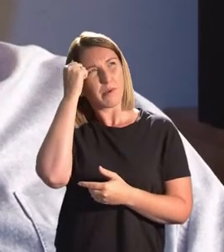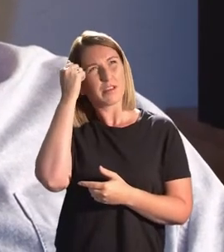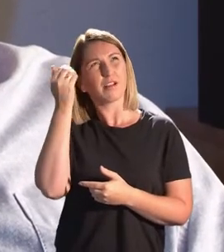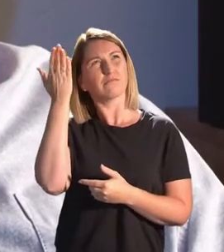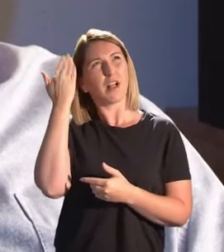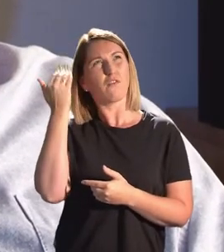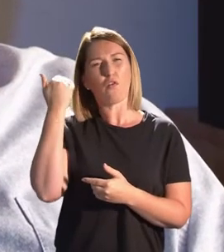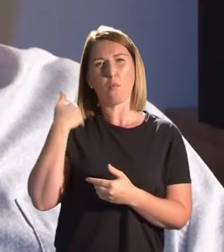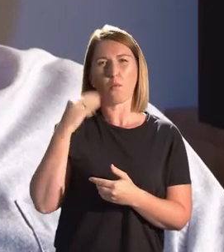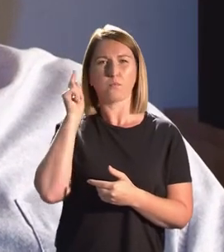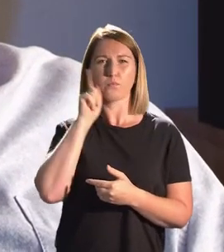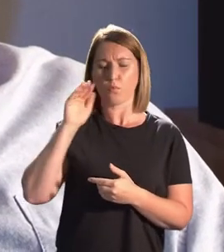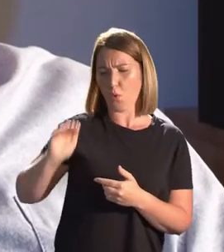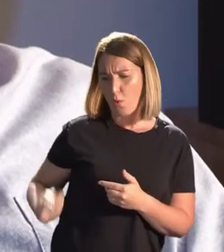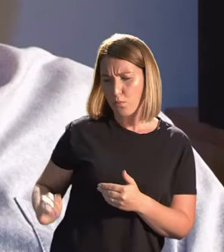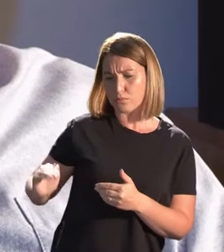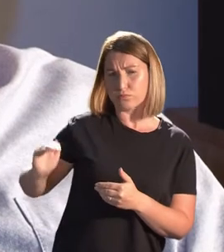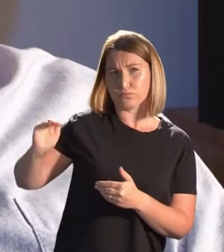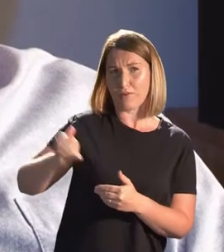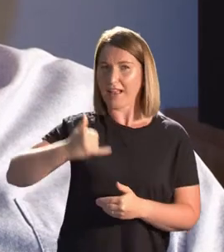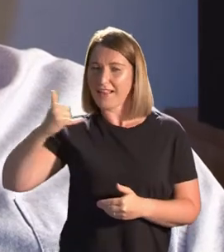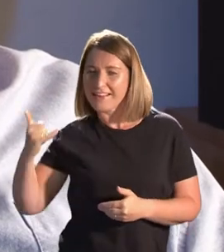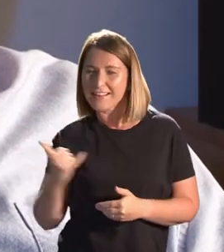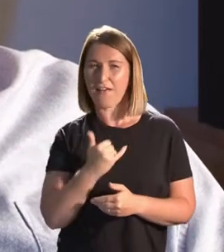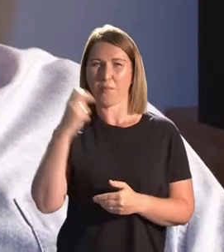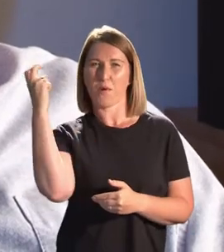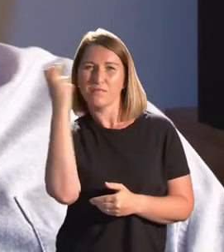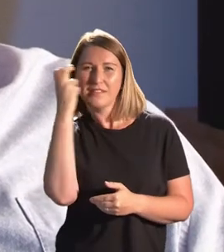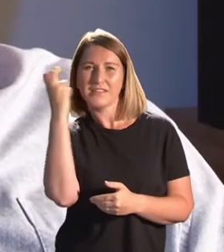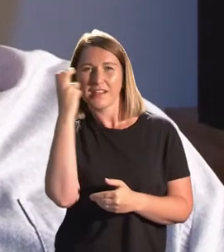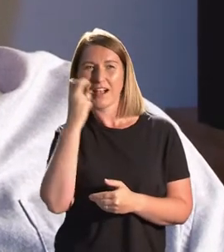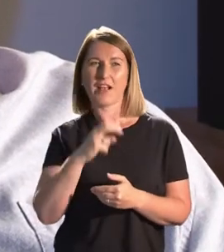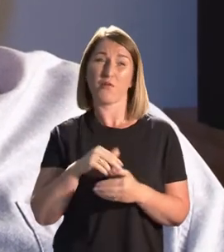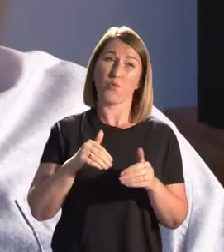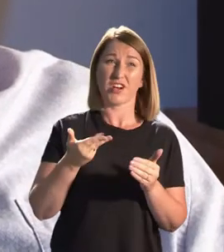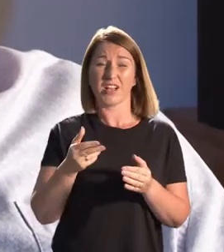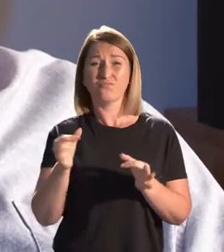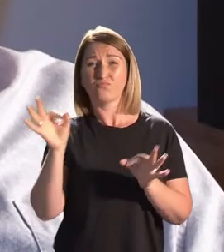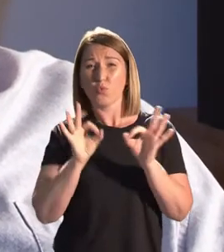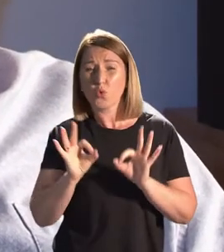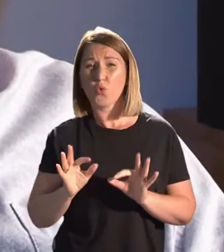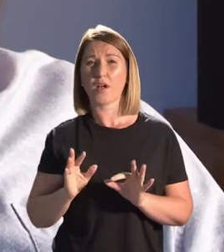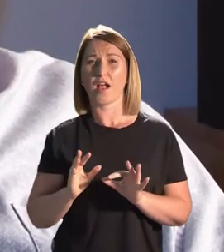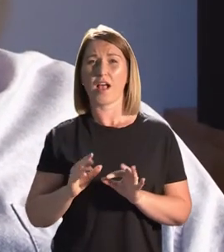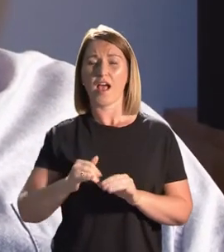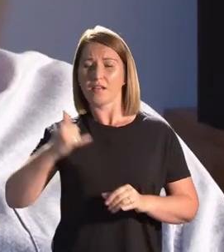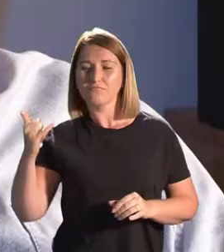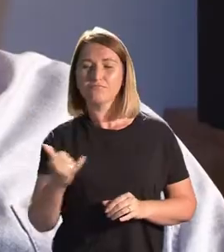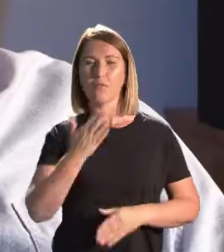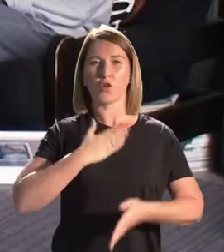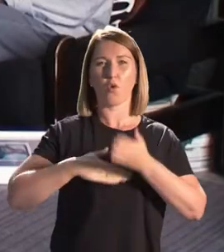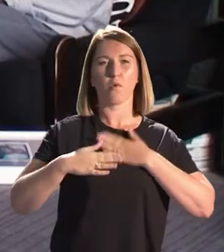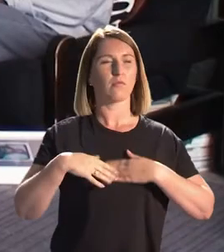od dzieciństwa. Zawsze mnie interesowała, może nie sztuka wtedy, ale zawsze lubiłem